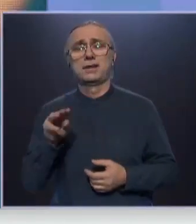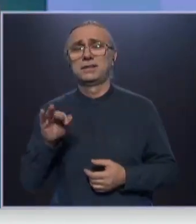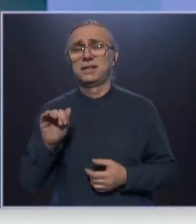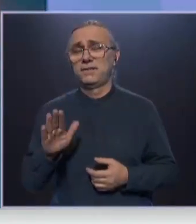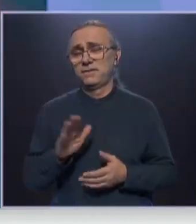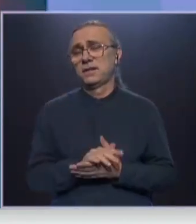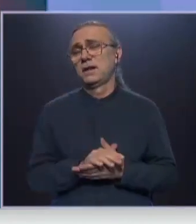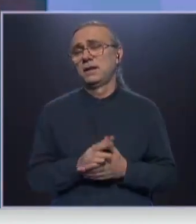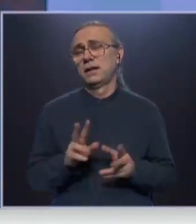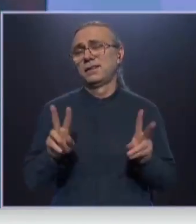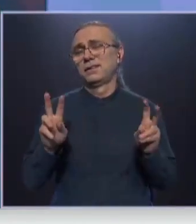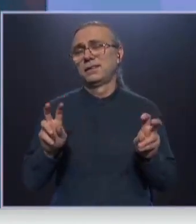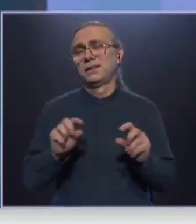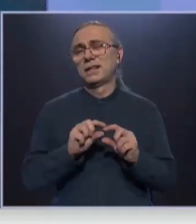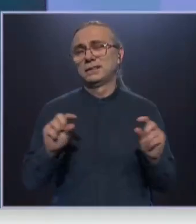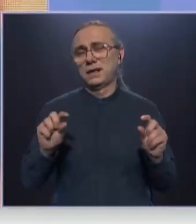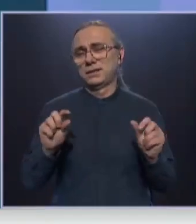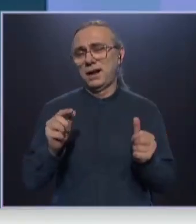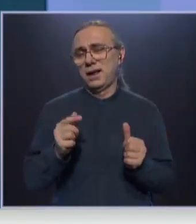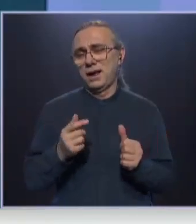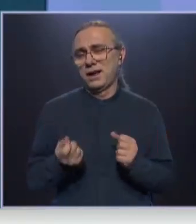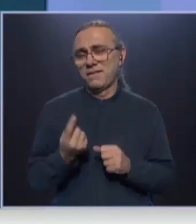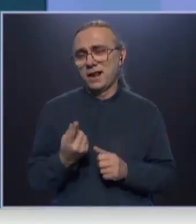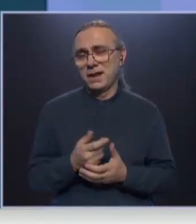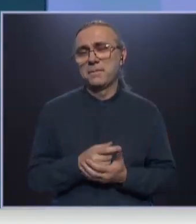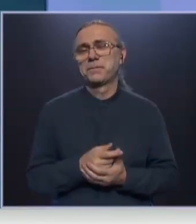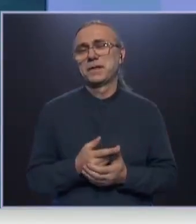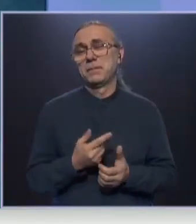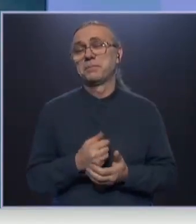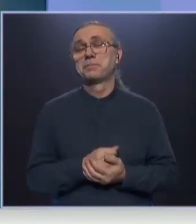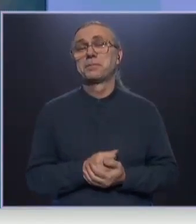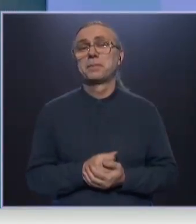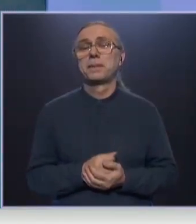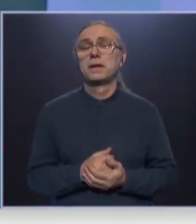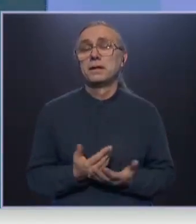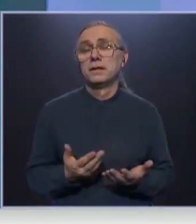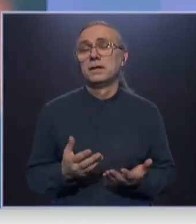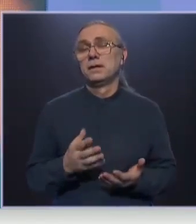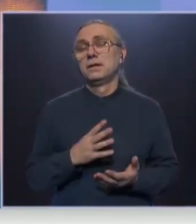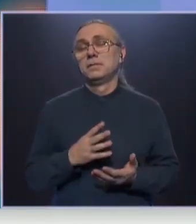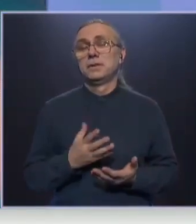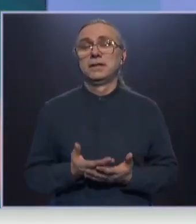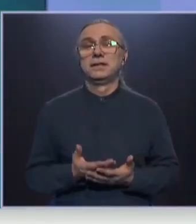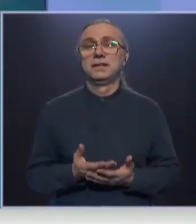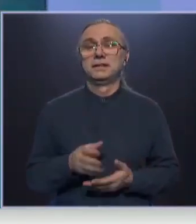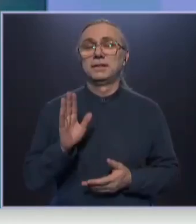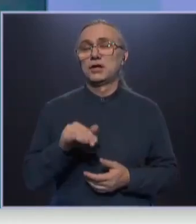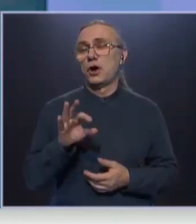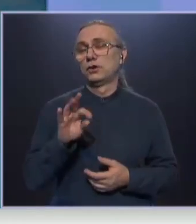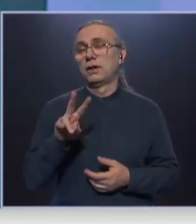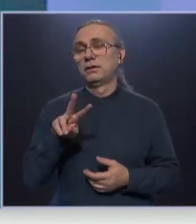не смогла его, в общем-то, как-то смягчить. И даже онлайн-корпоративы проходили так, что, в